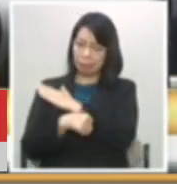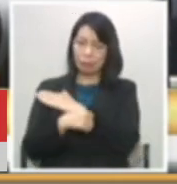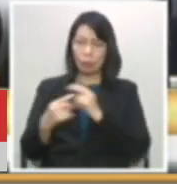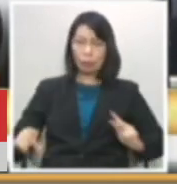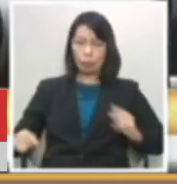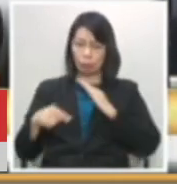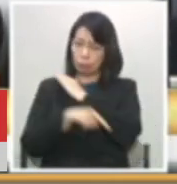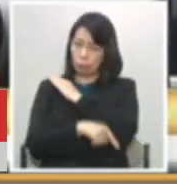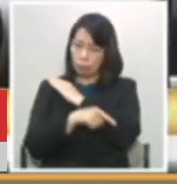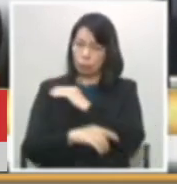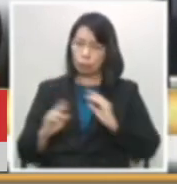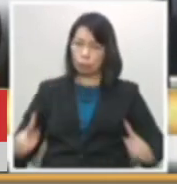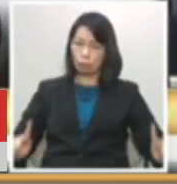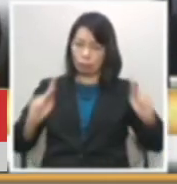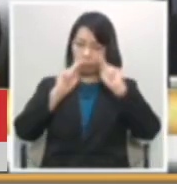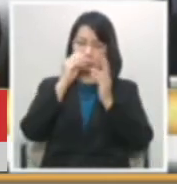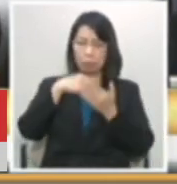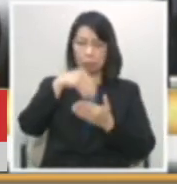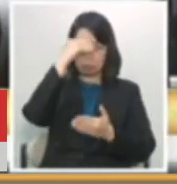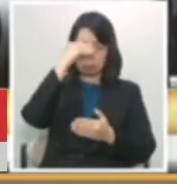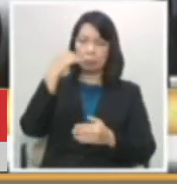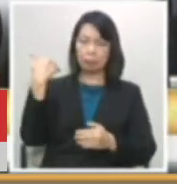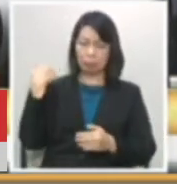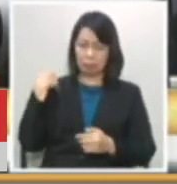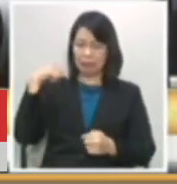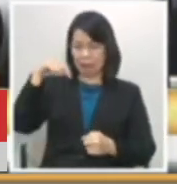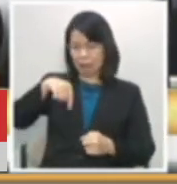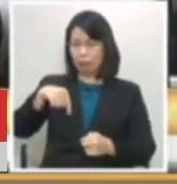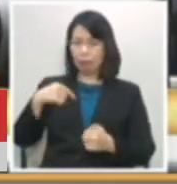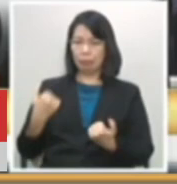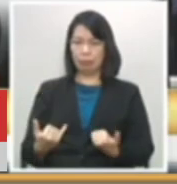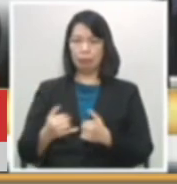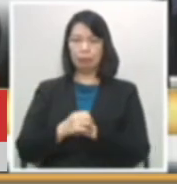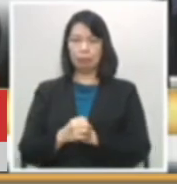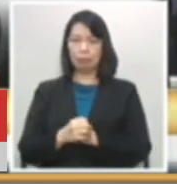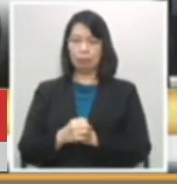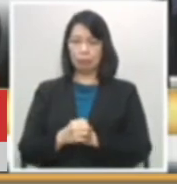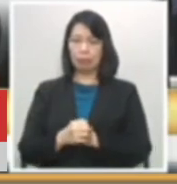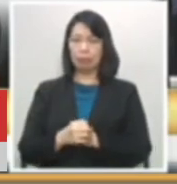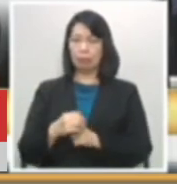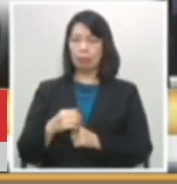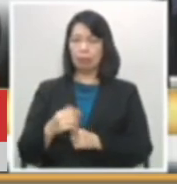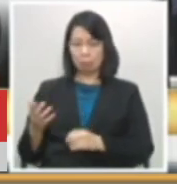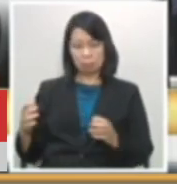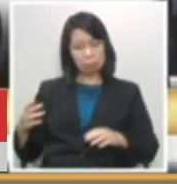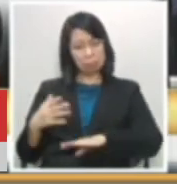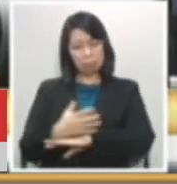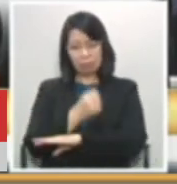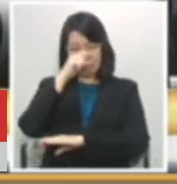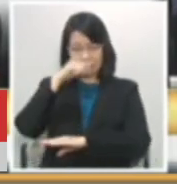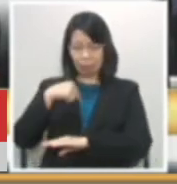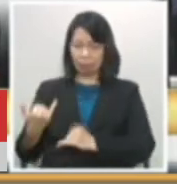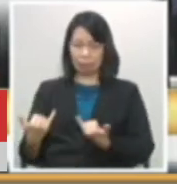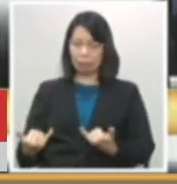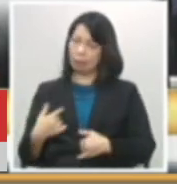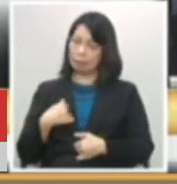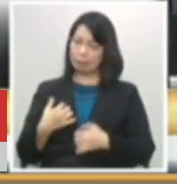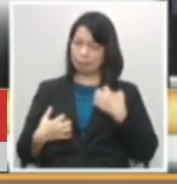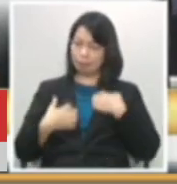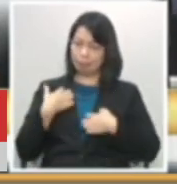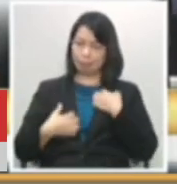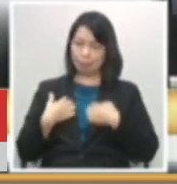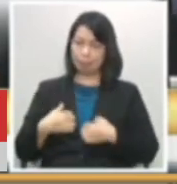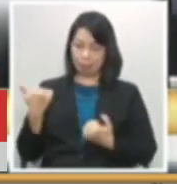าในช่วงของยุคคสช.สร้างความบอบช้ำให้กับประเทศไทยเป็นอย่างมากเรื่องเรียกรับเ